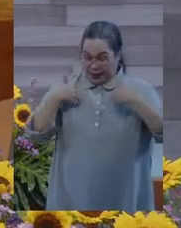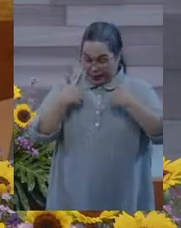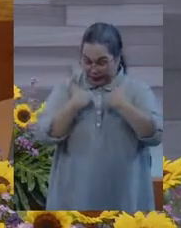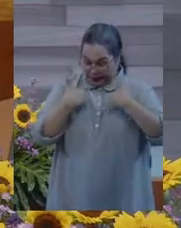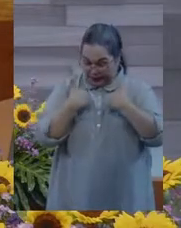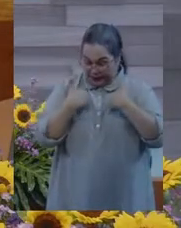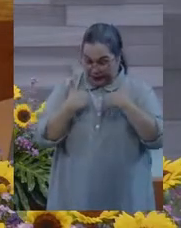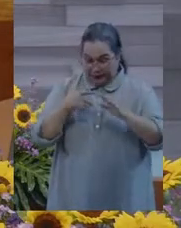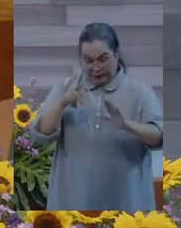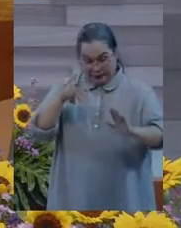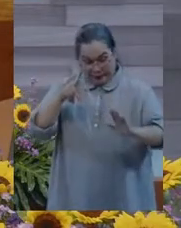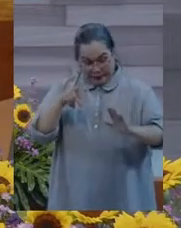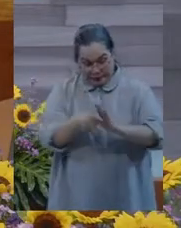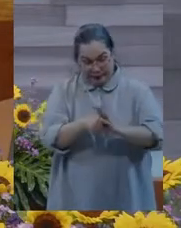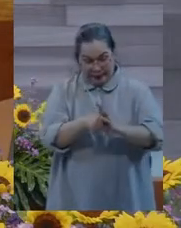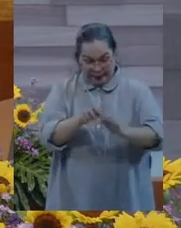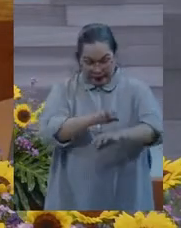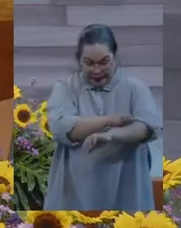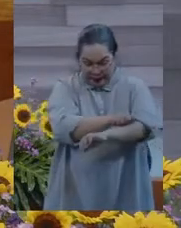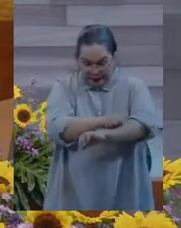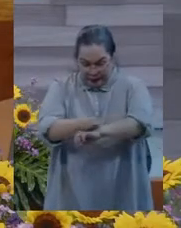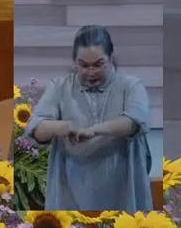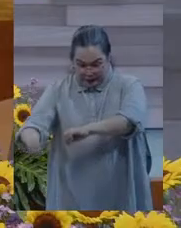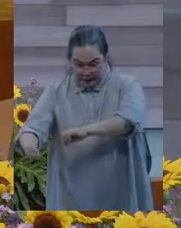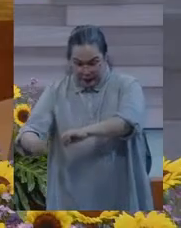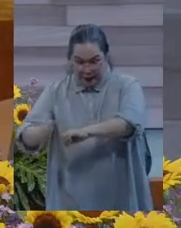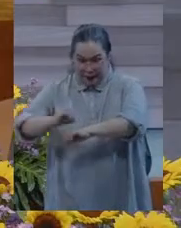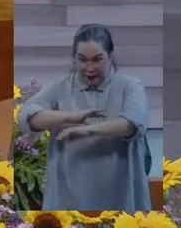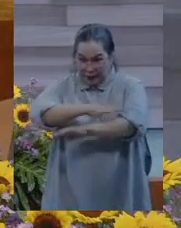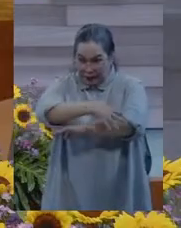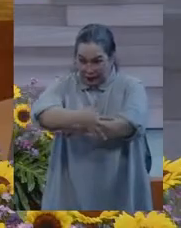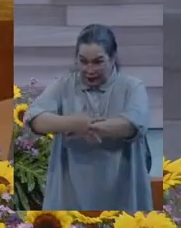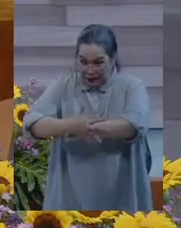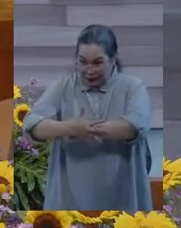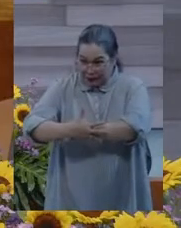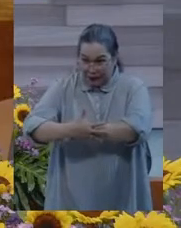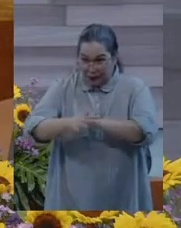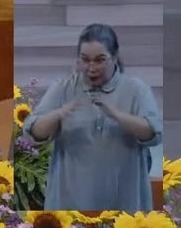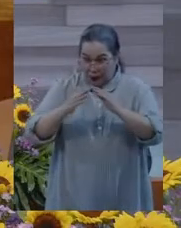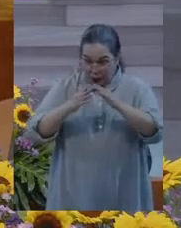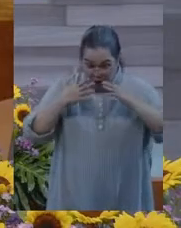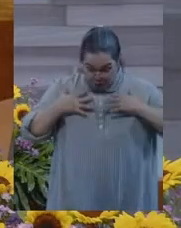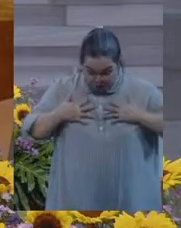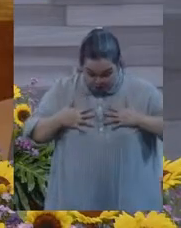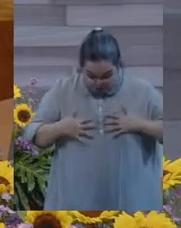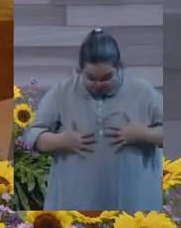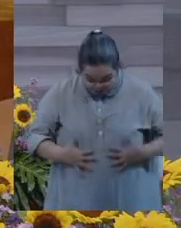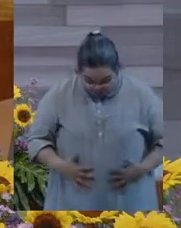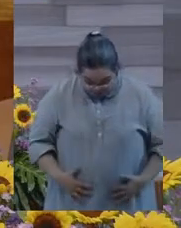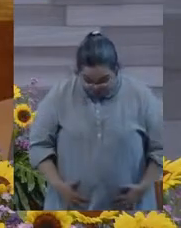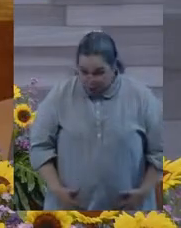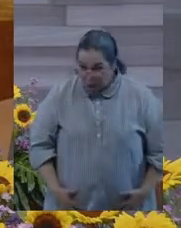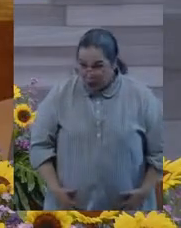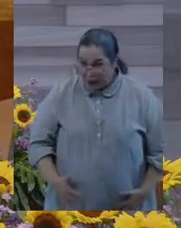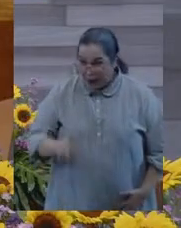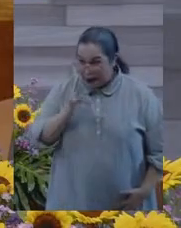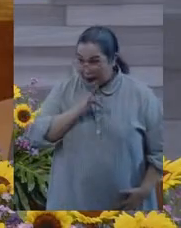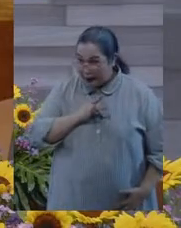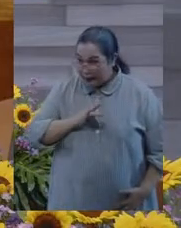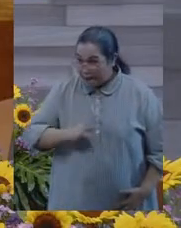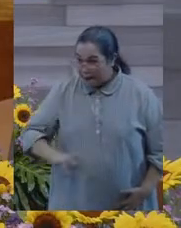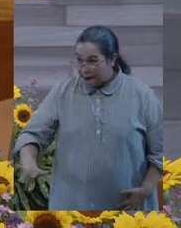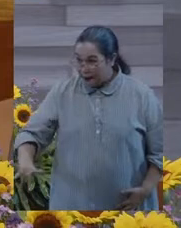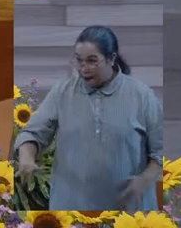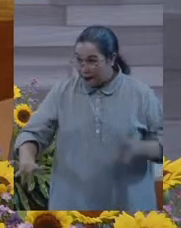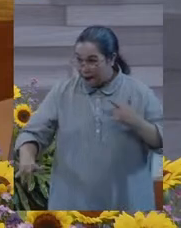upang kunin ang balat nito at takpan ang kanilang kahubaran. Ganun